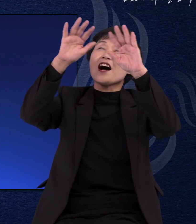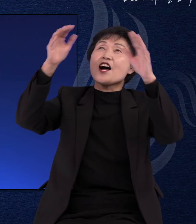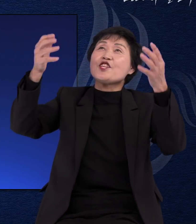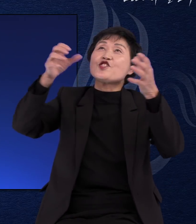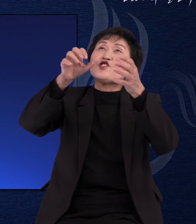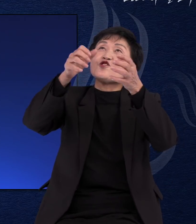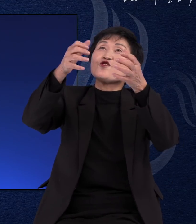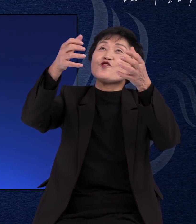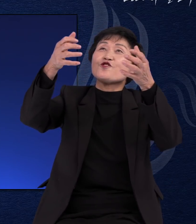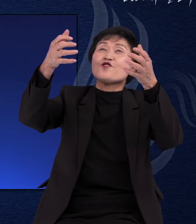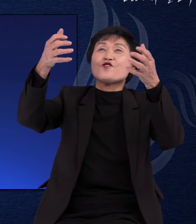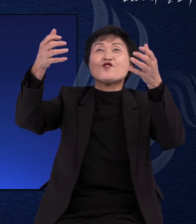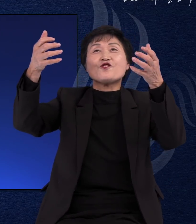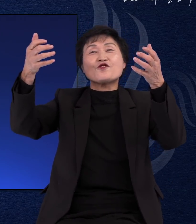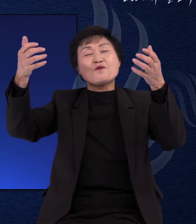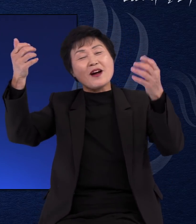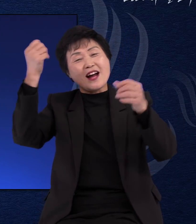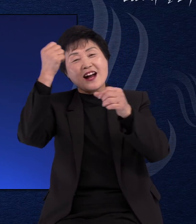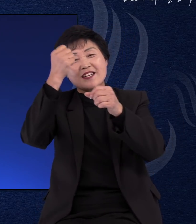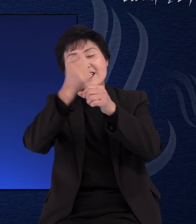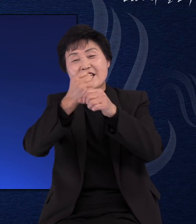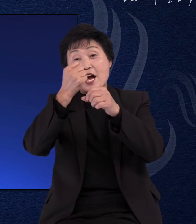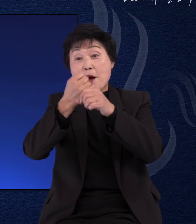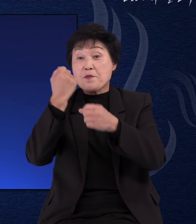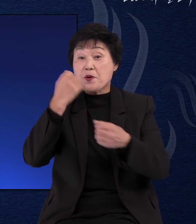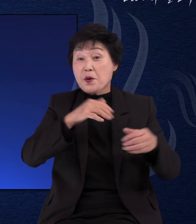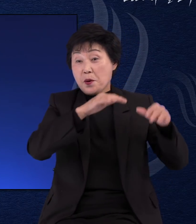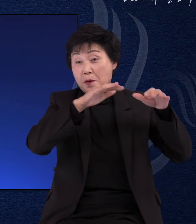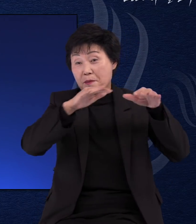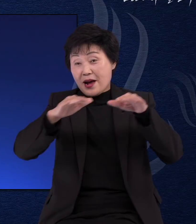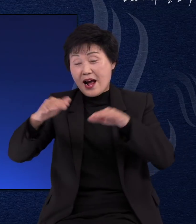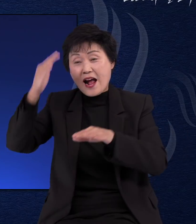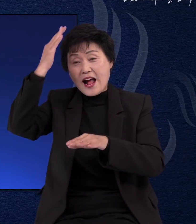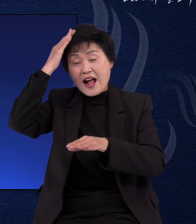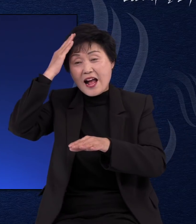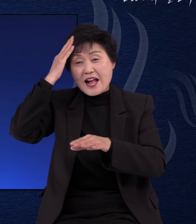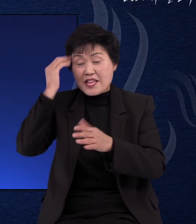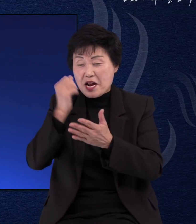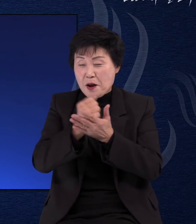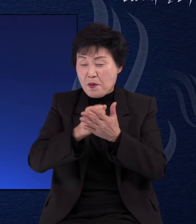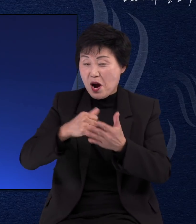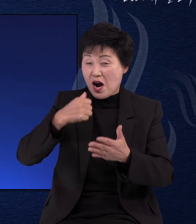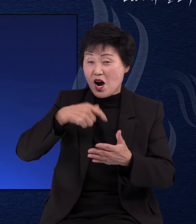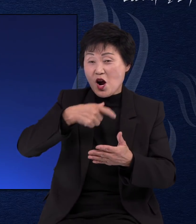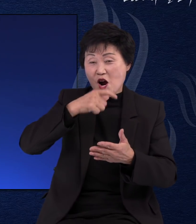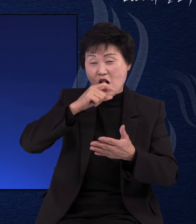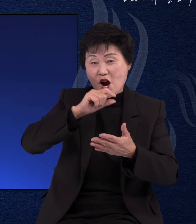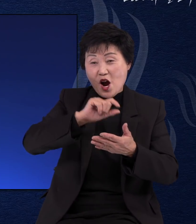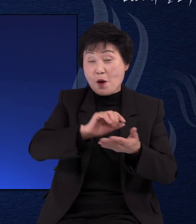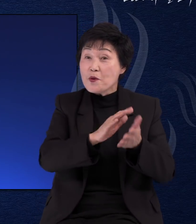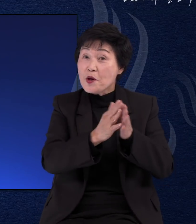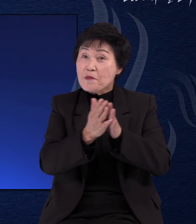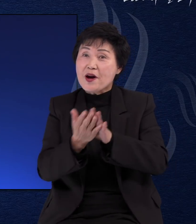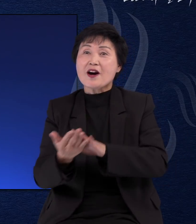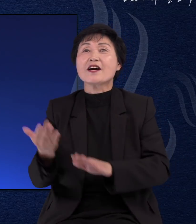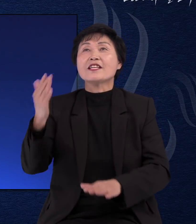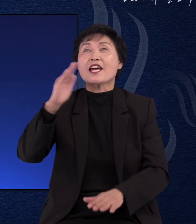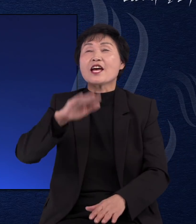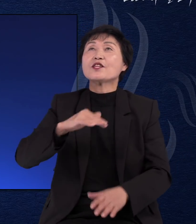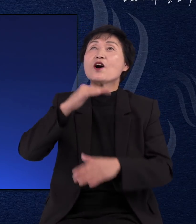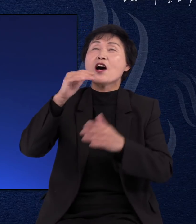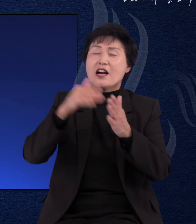두루마리 삼고 바다를 먹물 삼아도 한없는